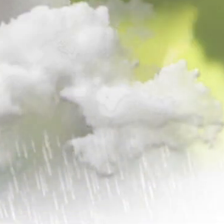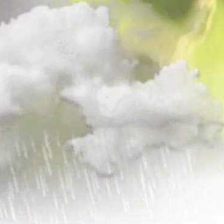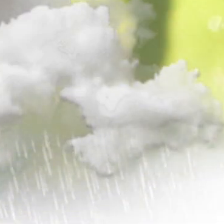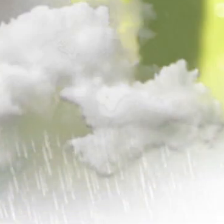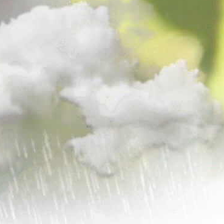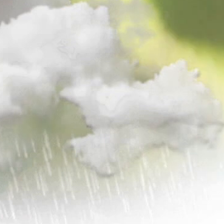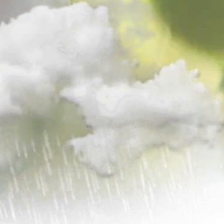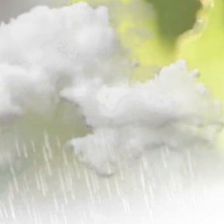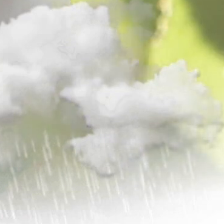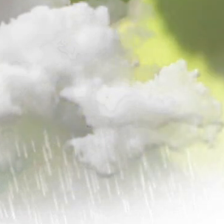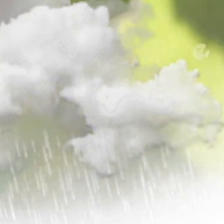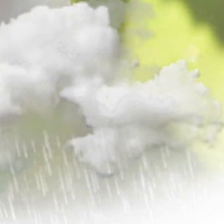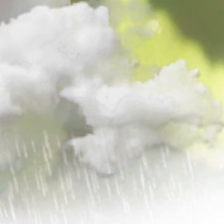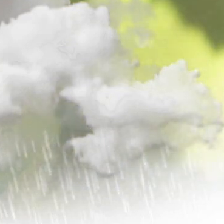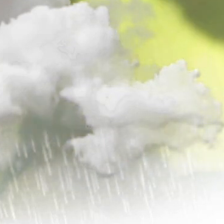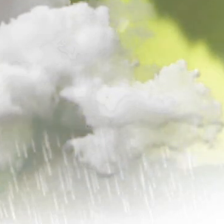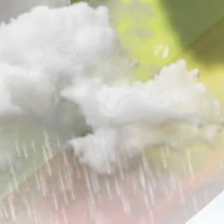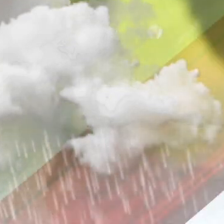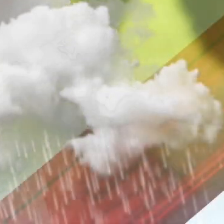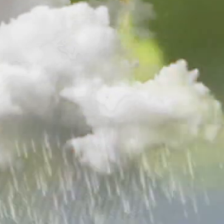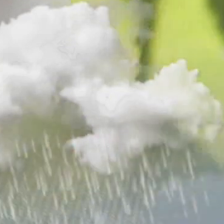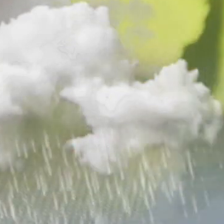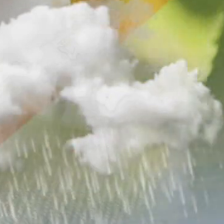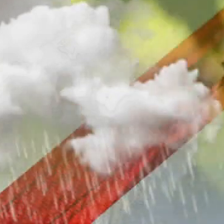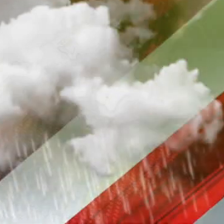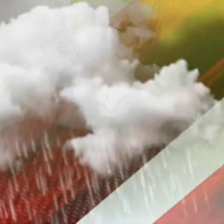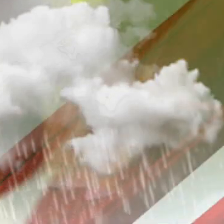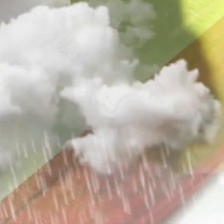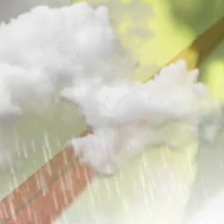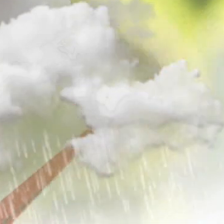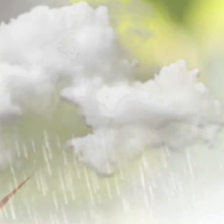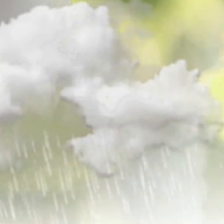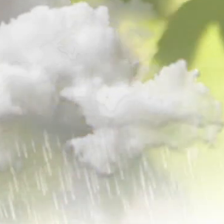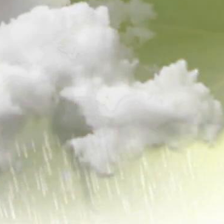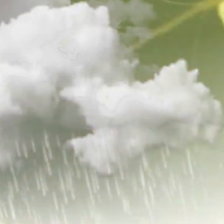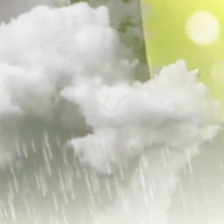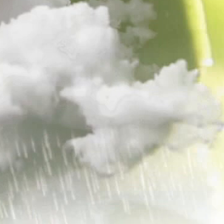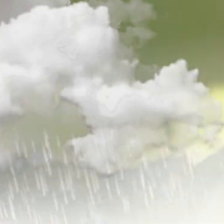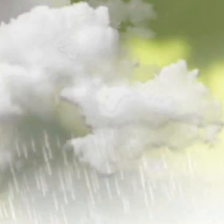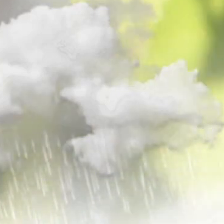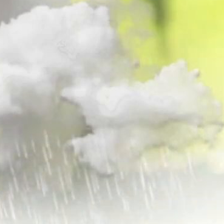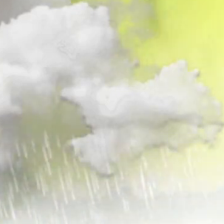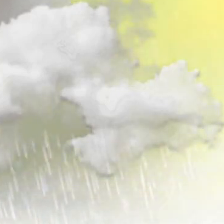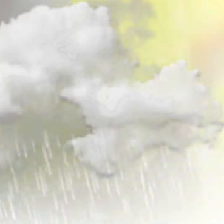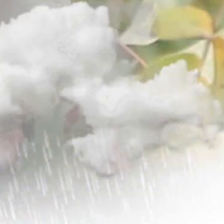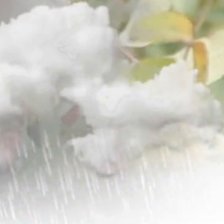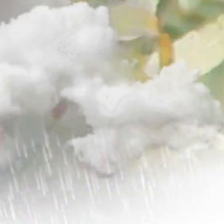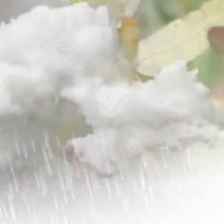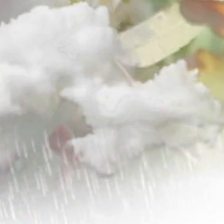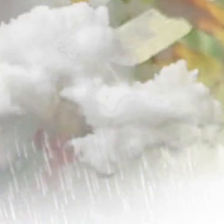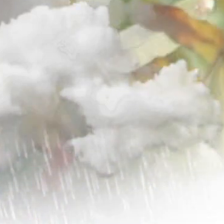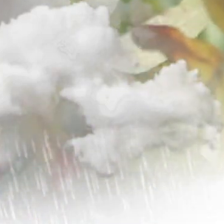плюс 8 будзе вечарам. Пераменная воблачнасць, невялікі дождж, вецер заходні 3-5 метраў за